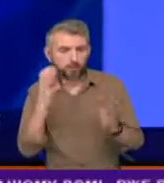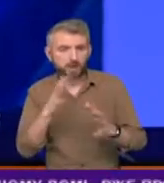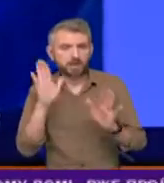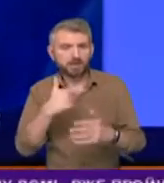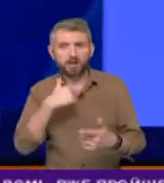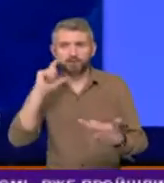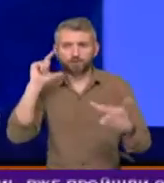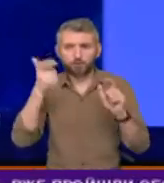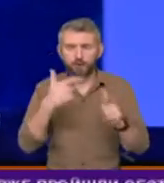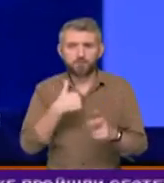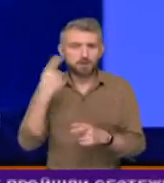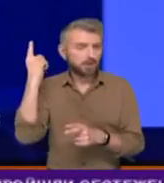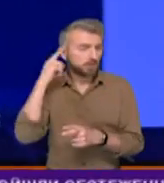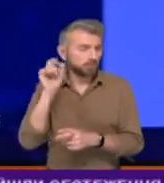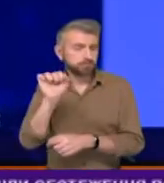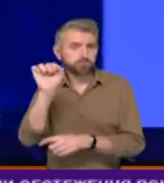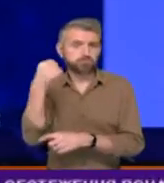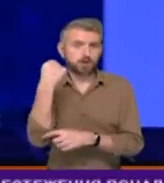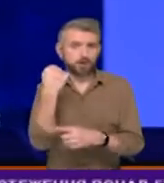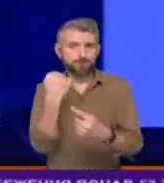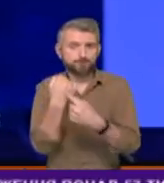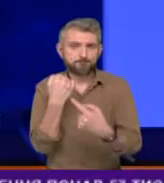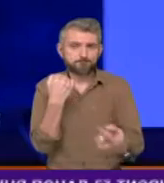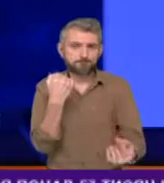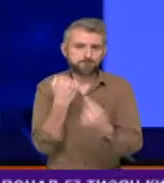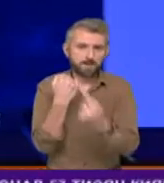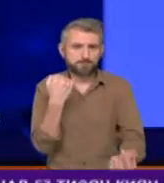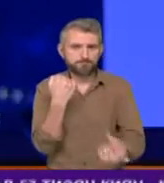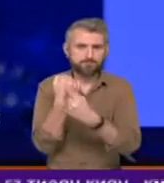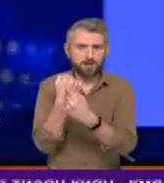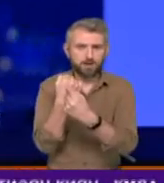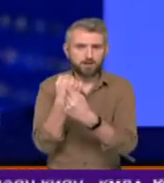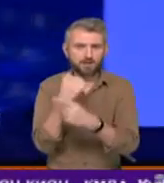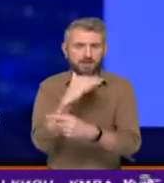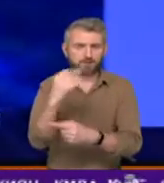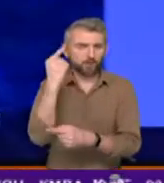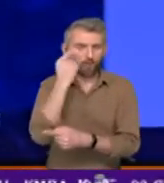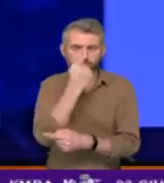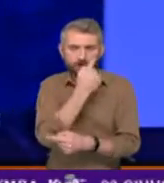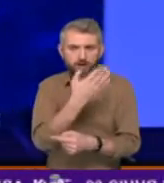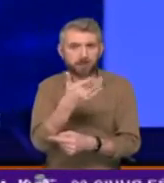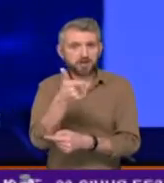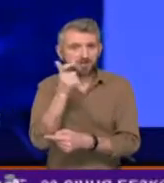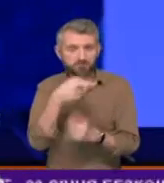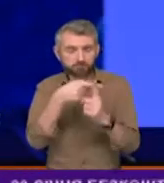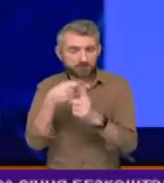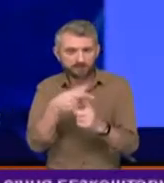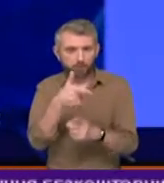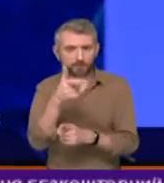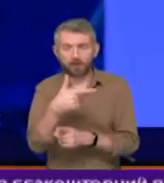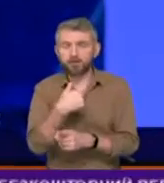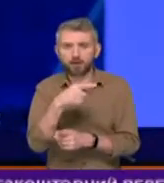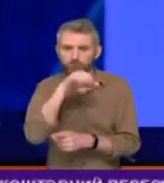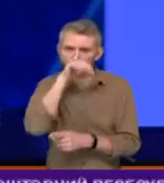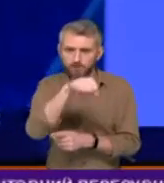відвернувся, і мені отут ззаду в голову два сильних удари в шапку, саме на рівні очей. Прицільно стріляли сволочі. От я йому маю